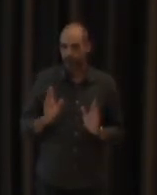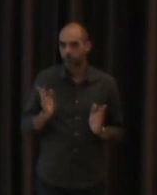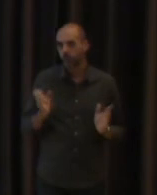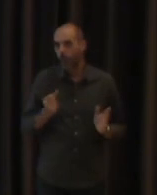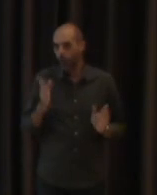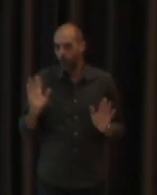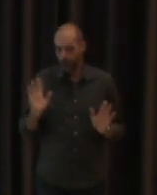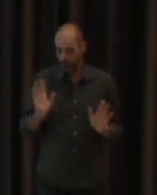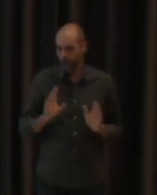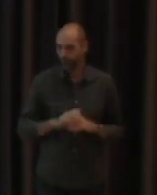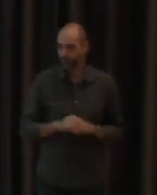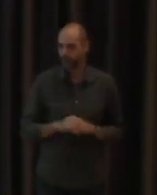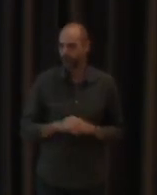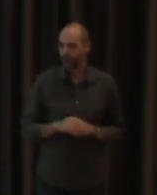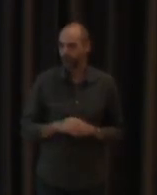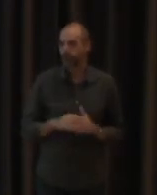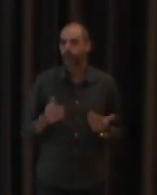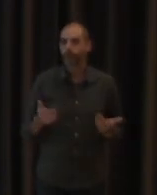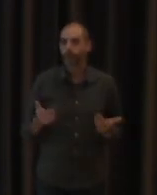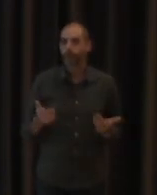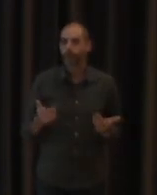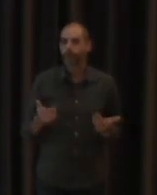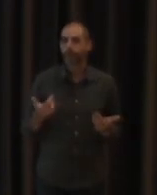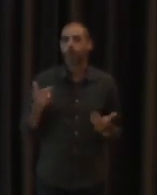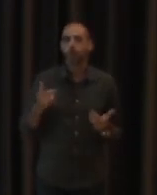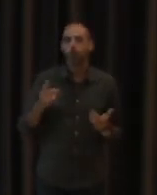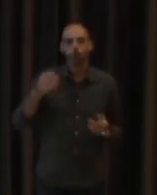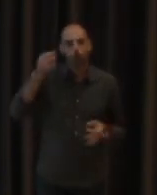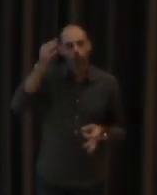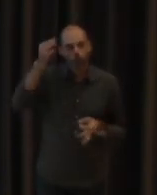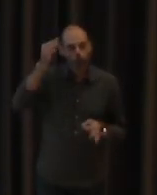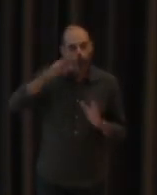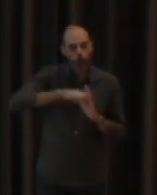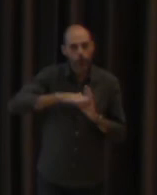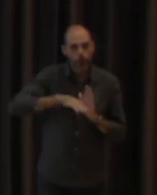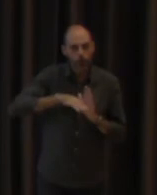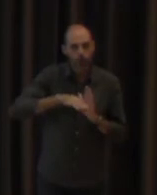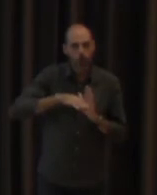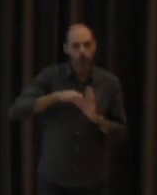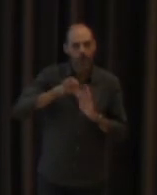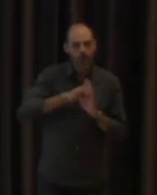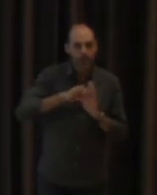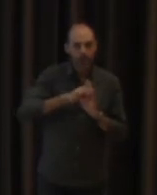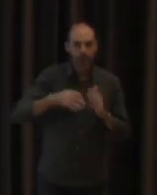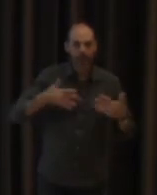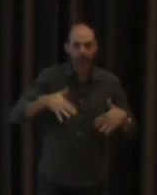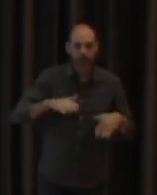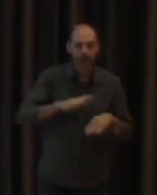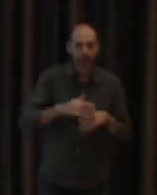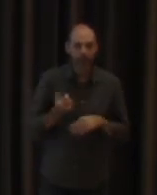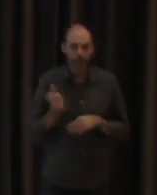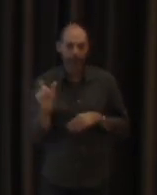altre i prou. Però quina condició semàntica s'ha de donar perquè pugui aparèixer el pronom en?